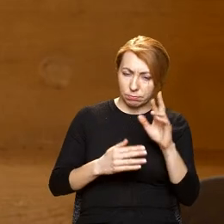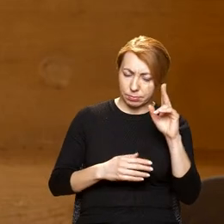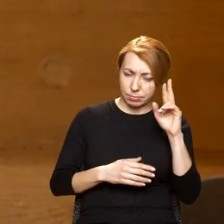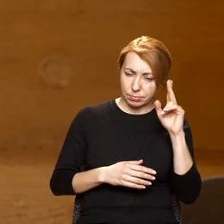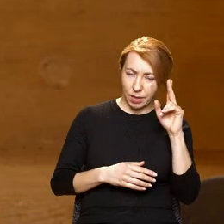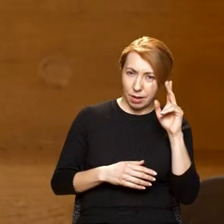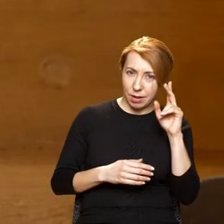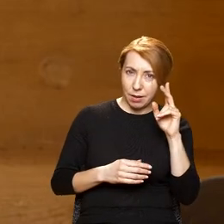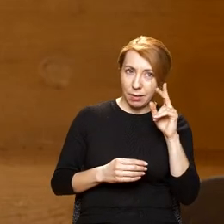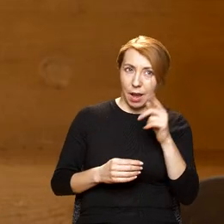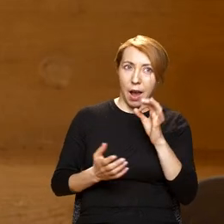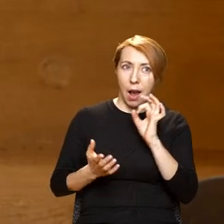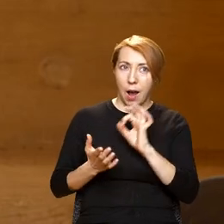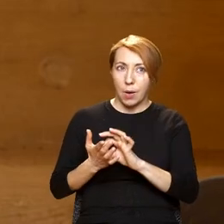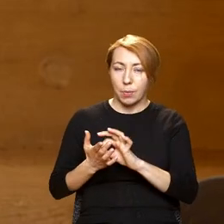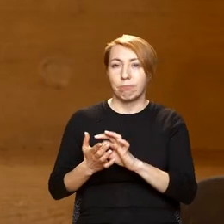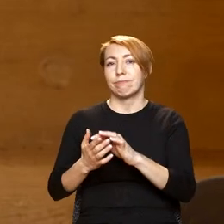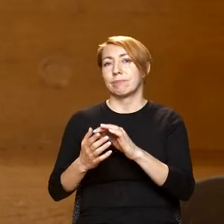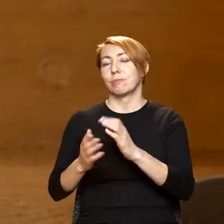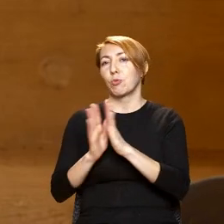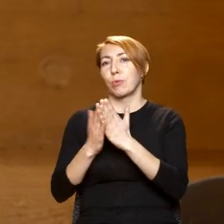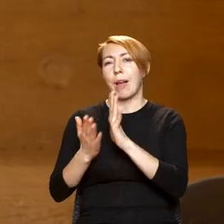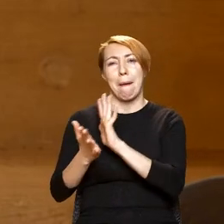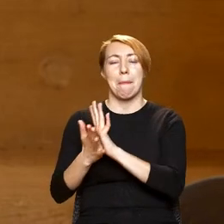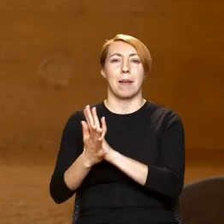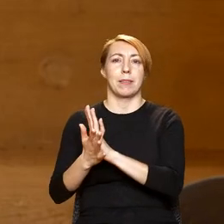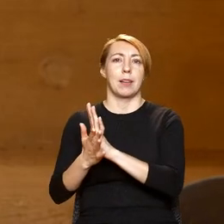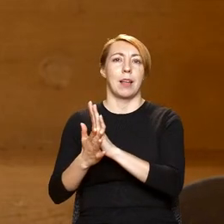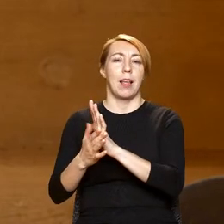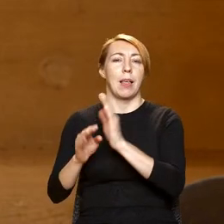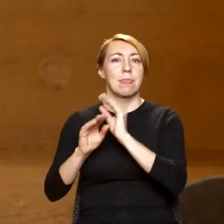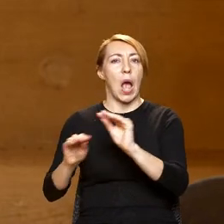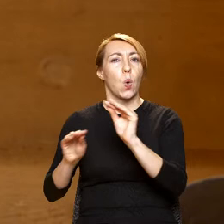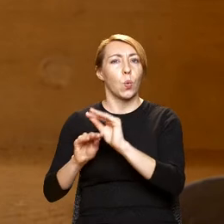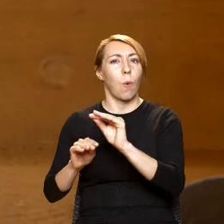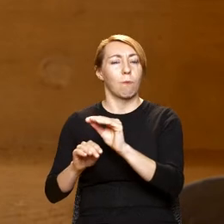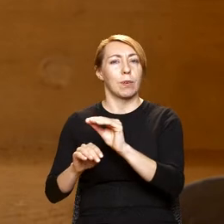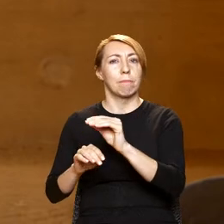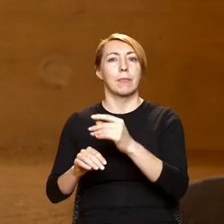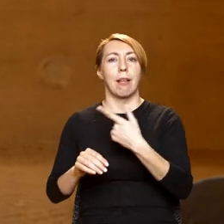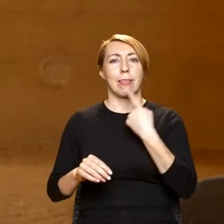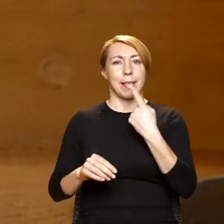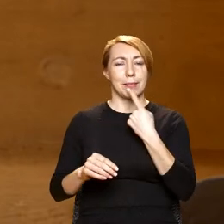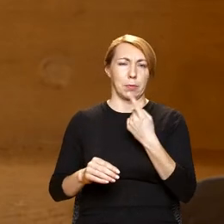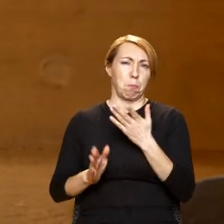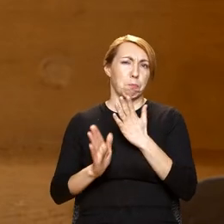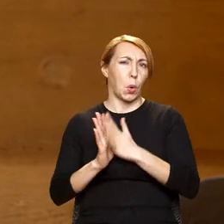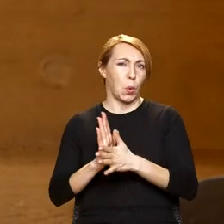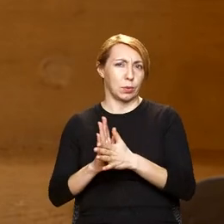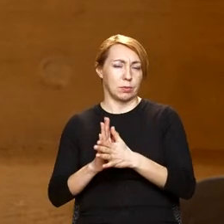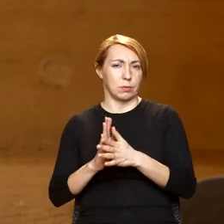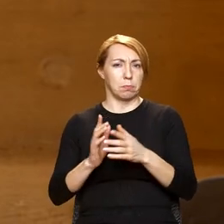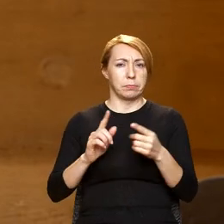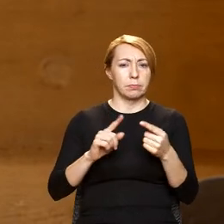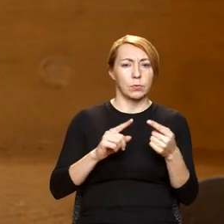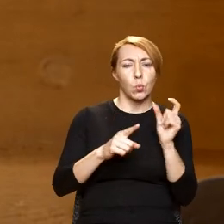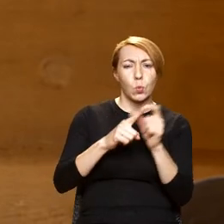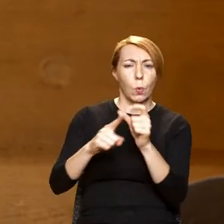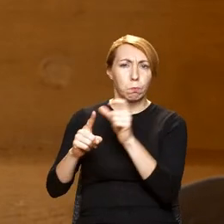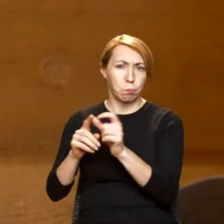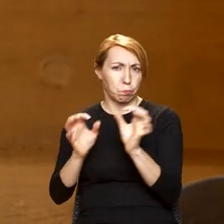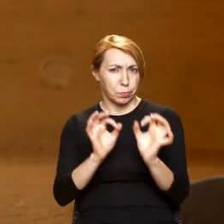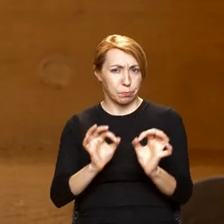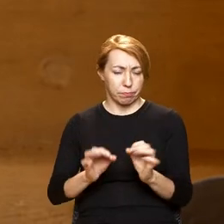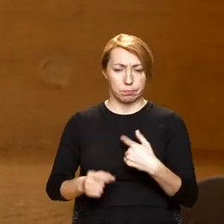jak przystało na dzieło naukowe, napisane jest językiem zrozumiałym, prostym, wyrażenia są jednoznaczne,